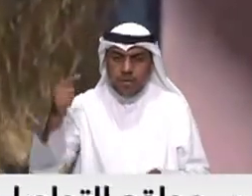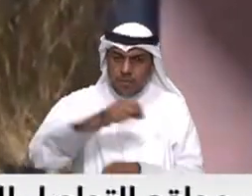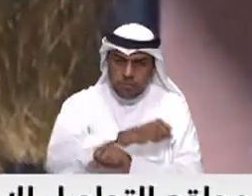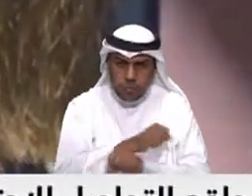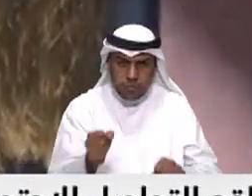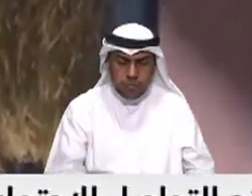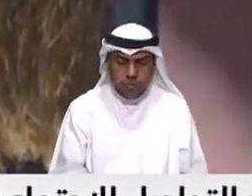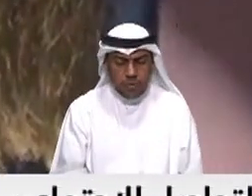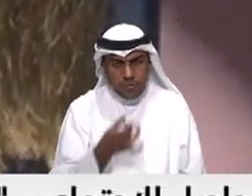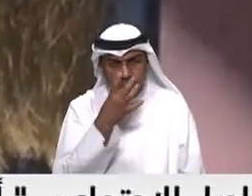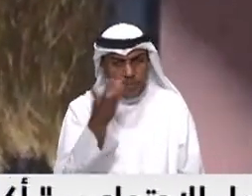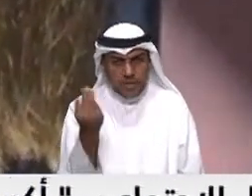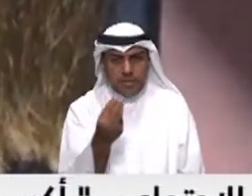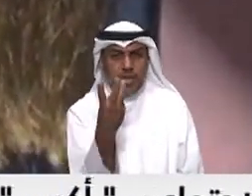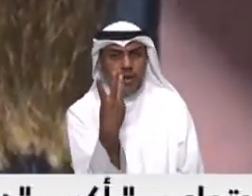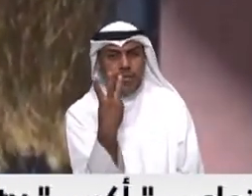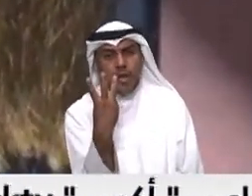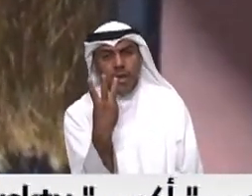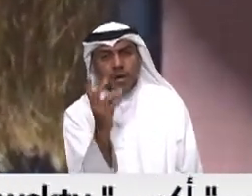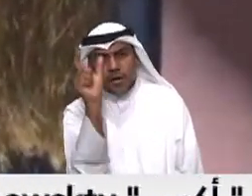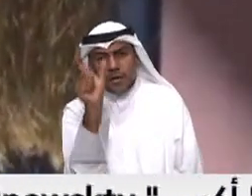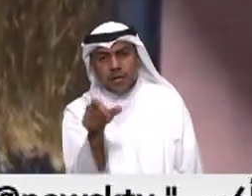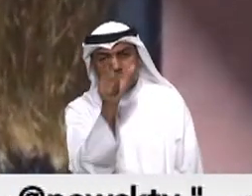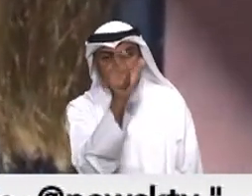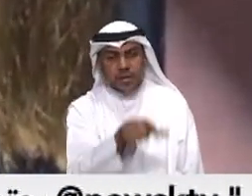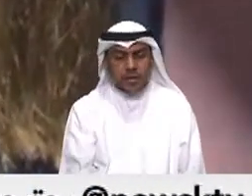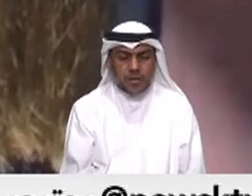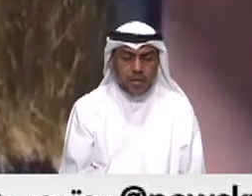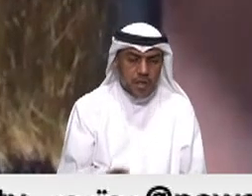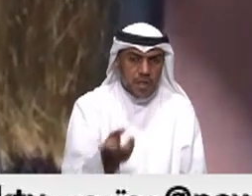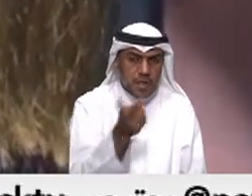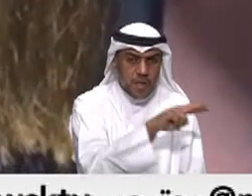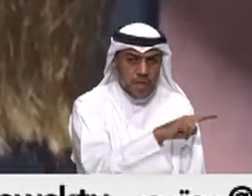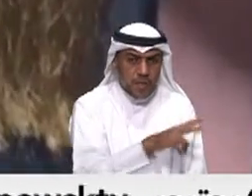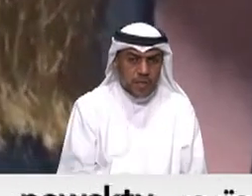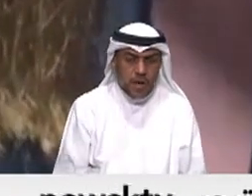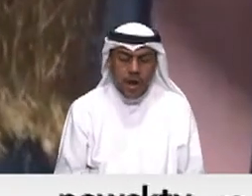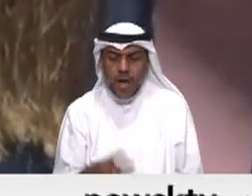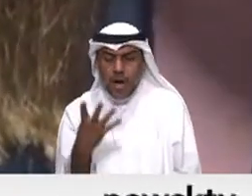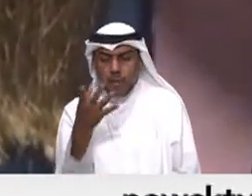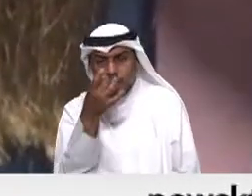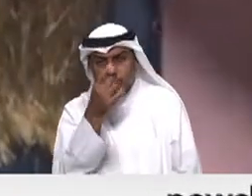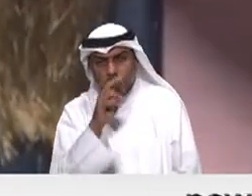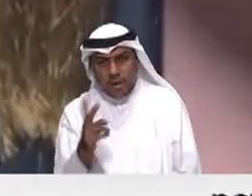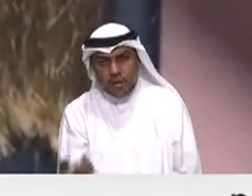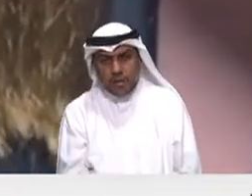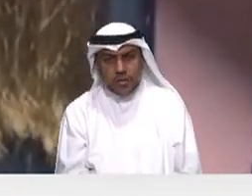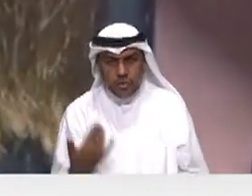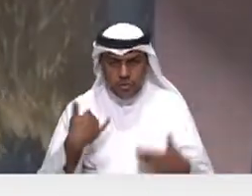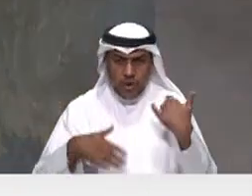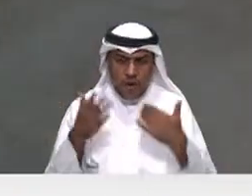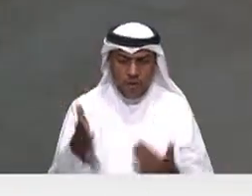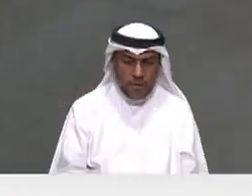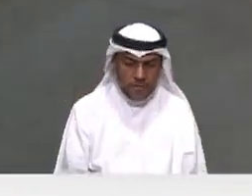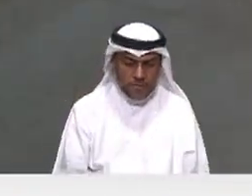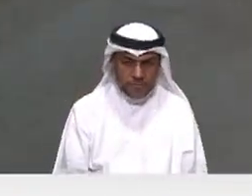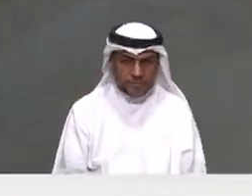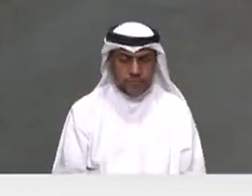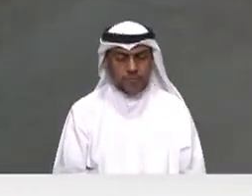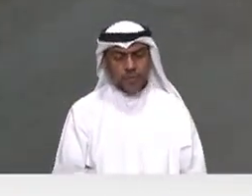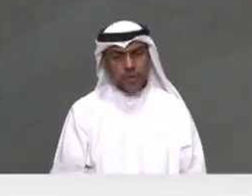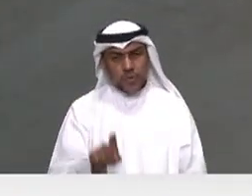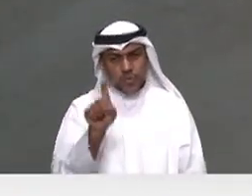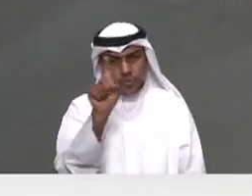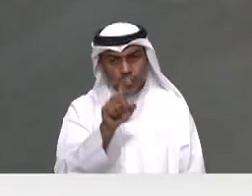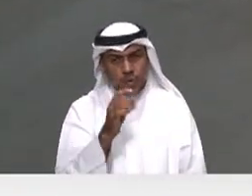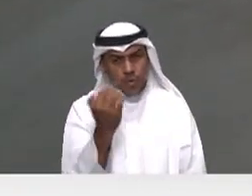أيضا محصلة لـ4 قتلى و7 جرحى في بلدة الخرايب. نعم مي، يعني ذكرت نقاط جدا